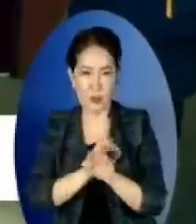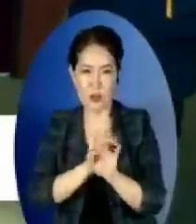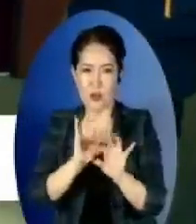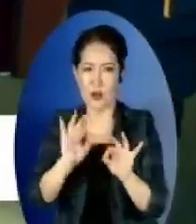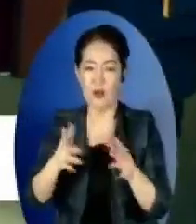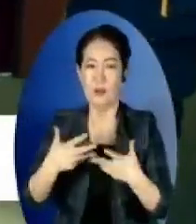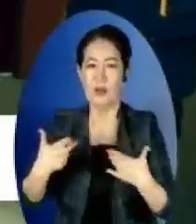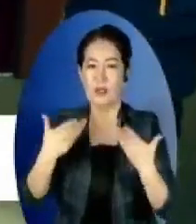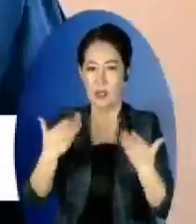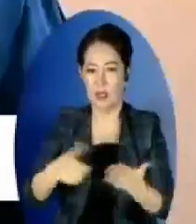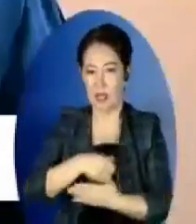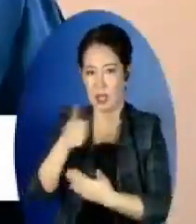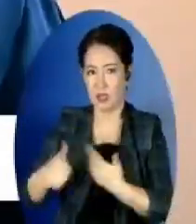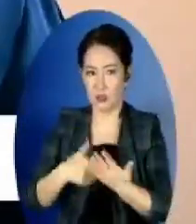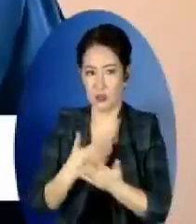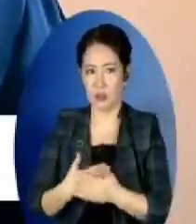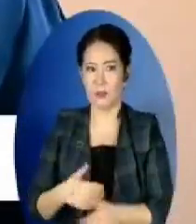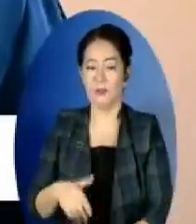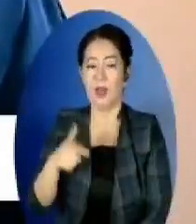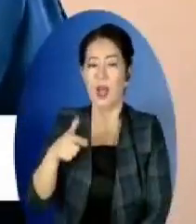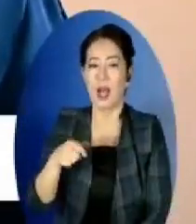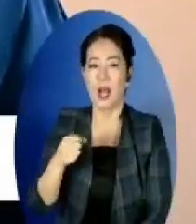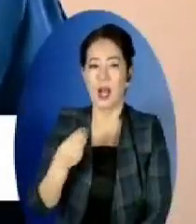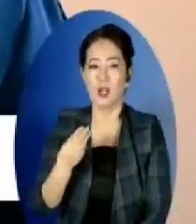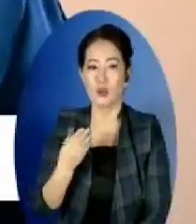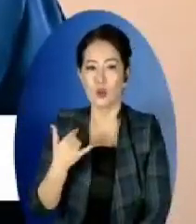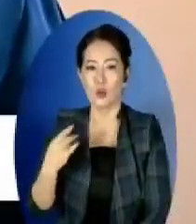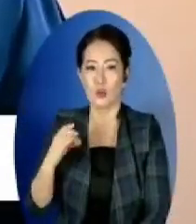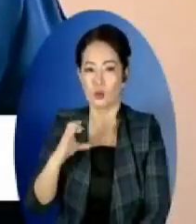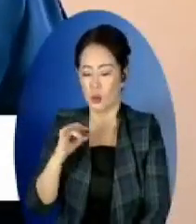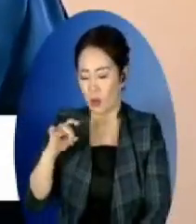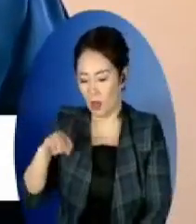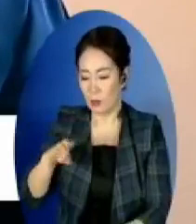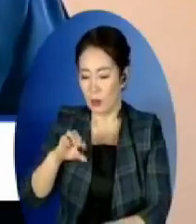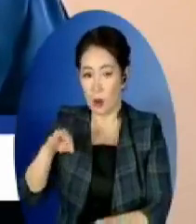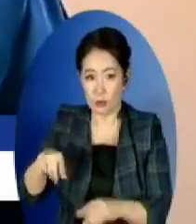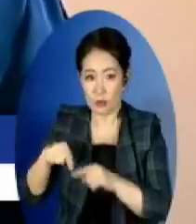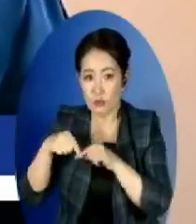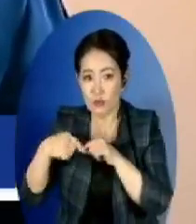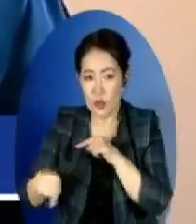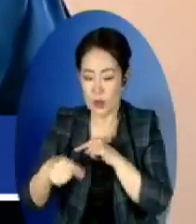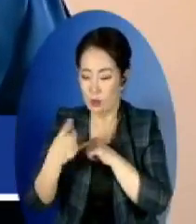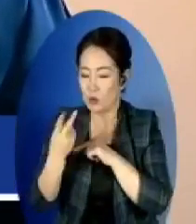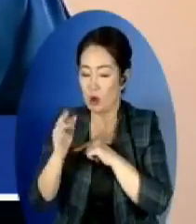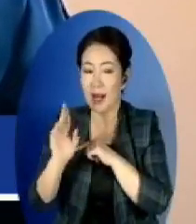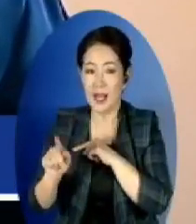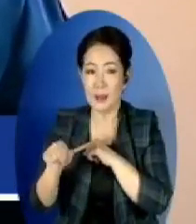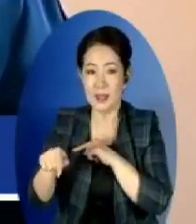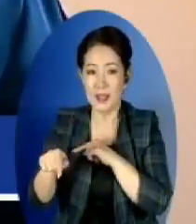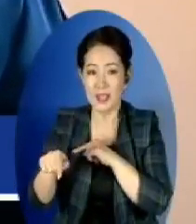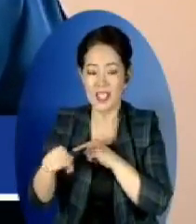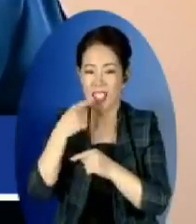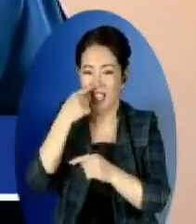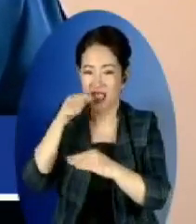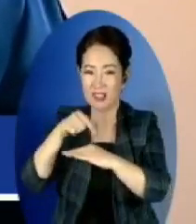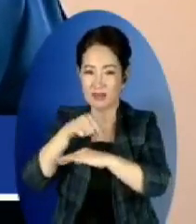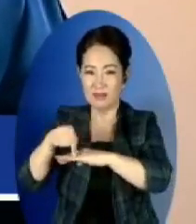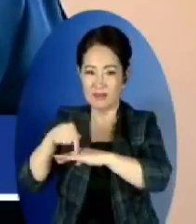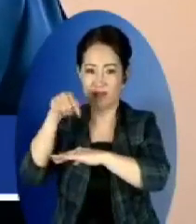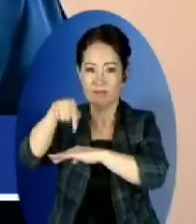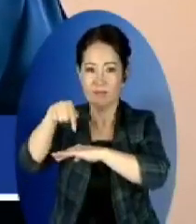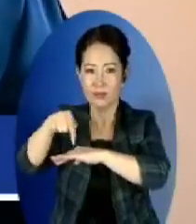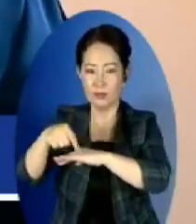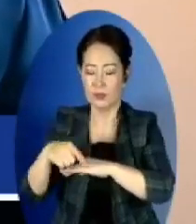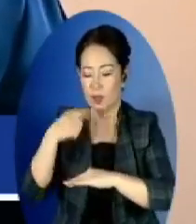зүйлсээр хангажээ. Гашин сухат бомтоос урагшаагаан 120 км зайд бүгд найрамдах хятад улсын